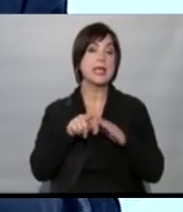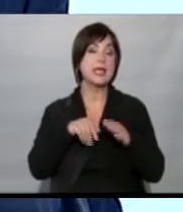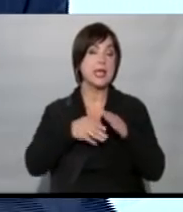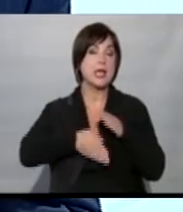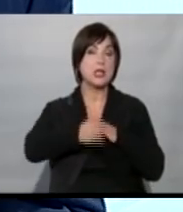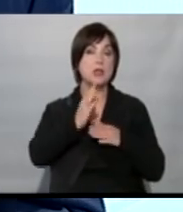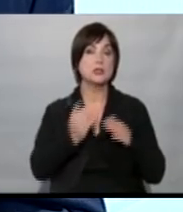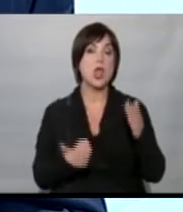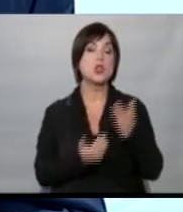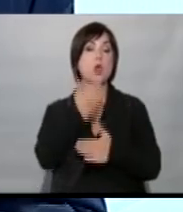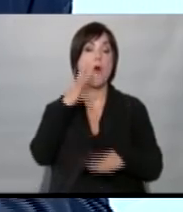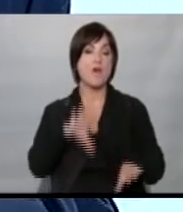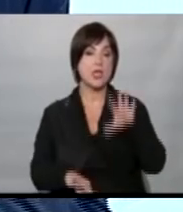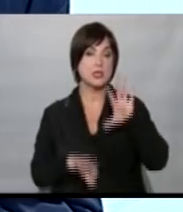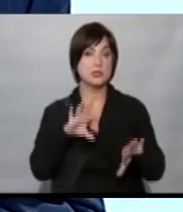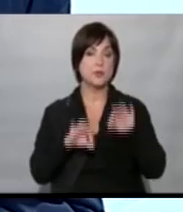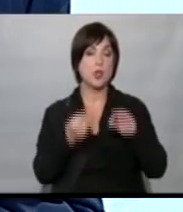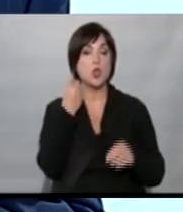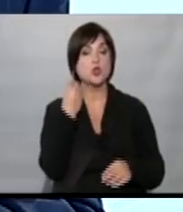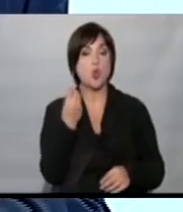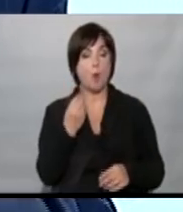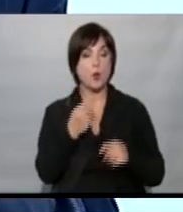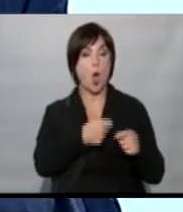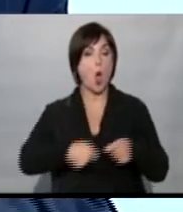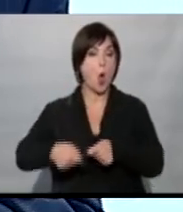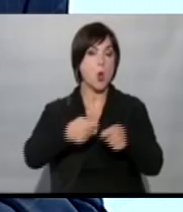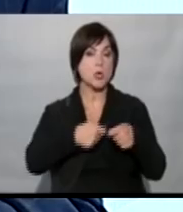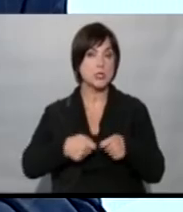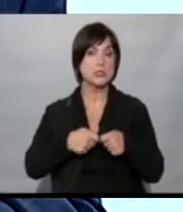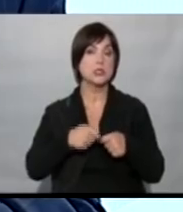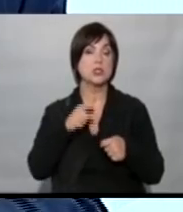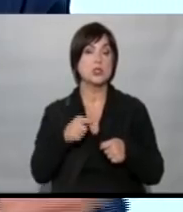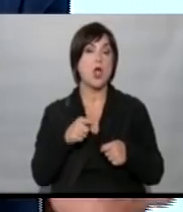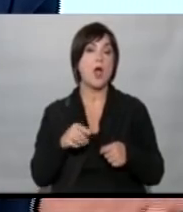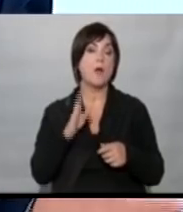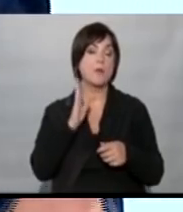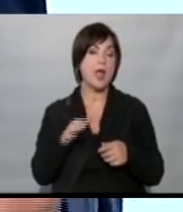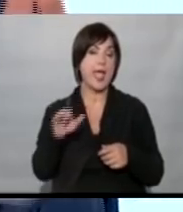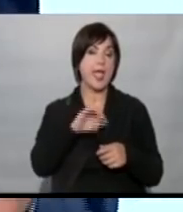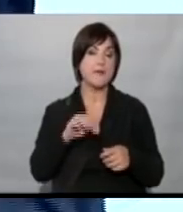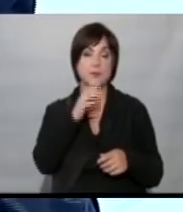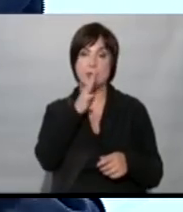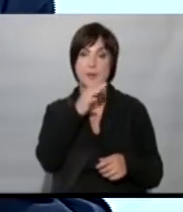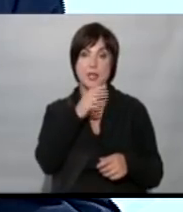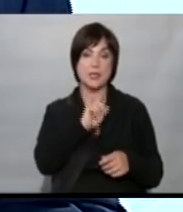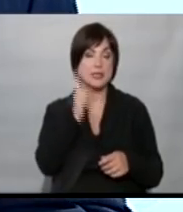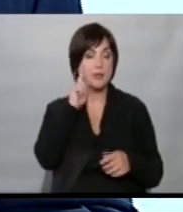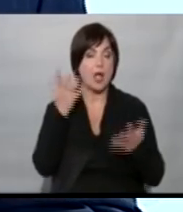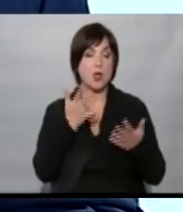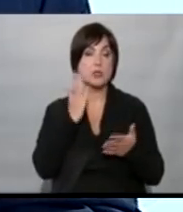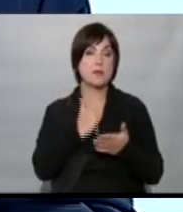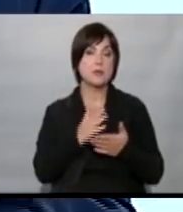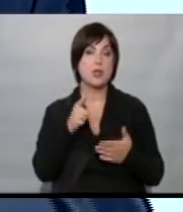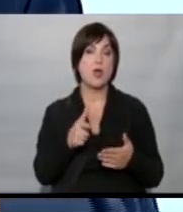единствено новите избори, тоа добро организирани со некаков блок проевропска Македонија, не знам како ќе се нарече